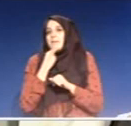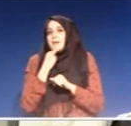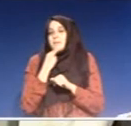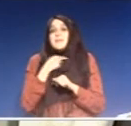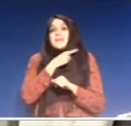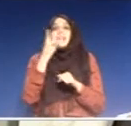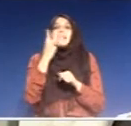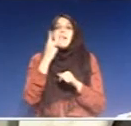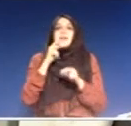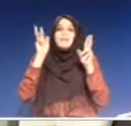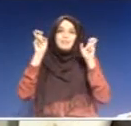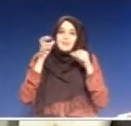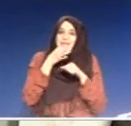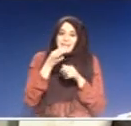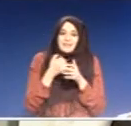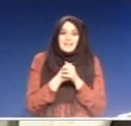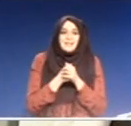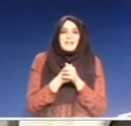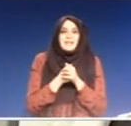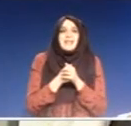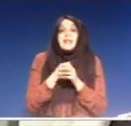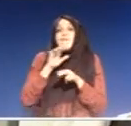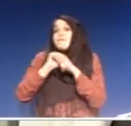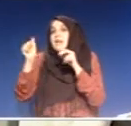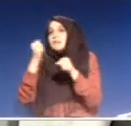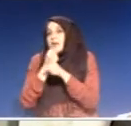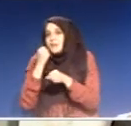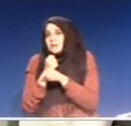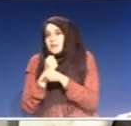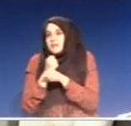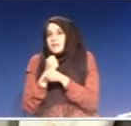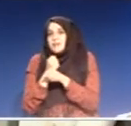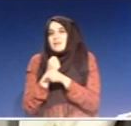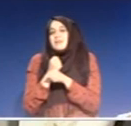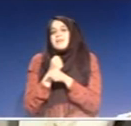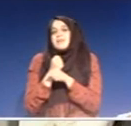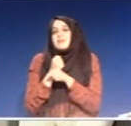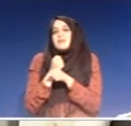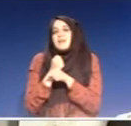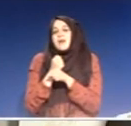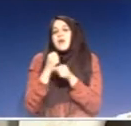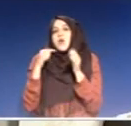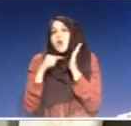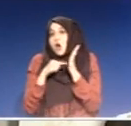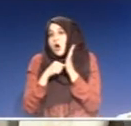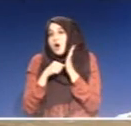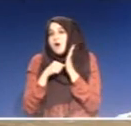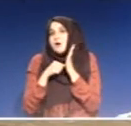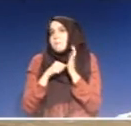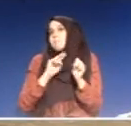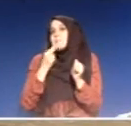واحد المثل حلو يقول لك يير الشغل يتقال ذي فافيس، معنى واحد كي يخدم